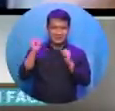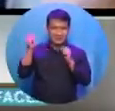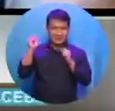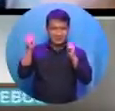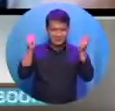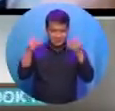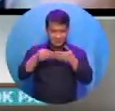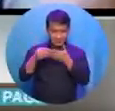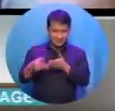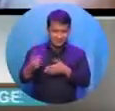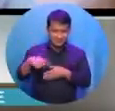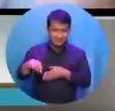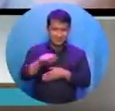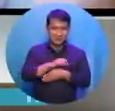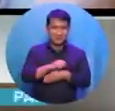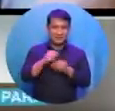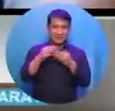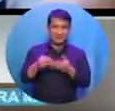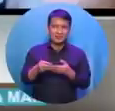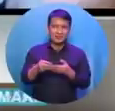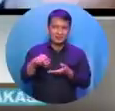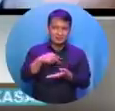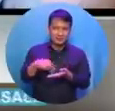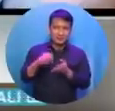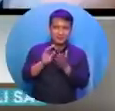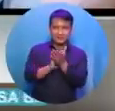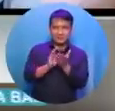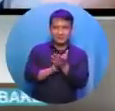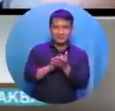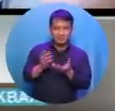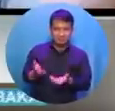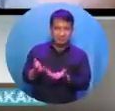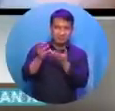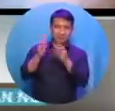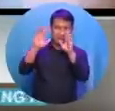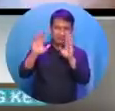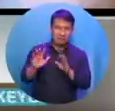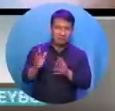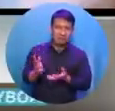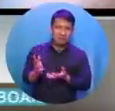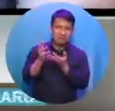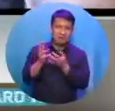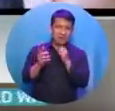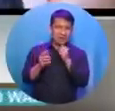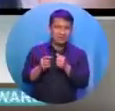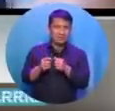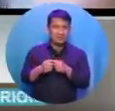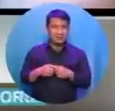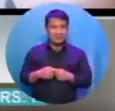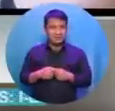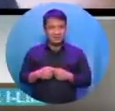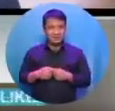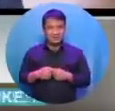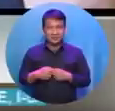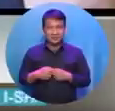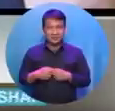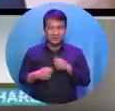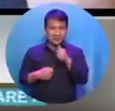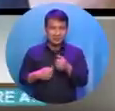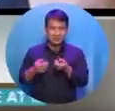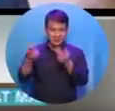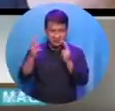Cheerleader po. All about cheerleading po yung dance po namin. Ang galing mo naman. Usually, pag mga cheerleader, hindi sila nagkakaroon ng